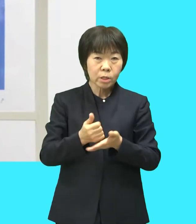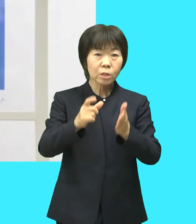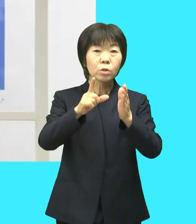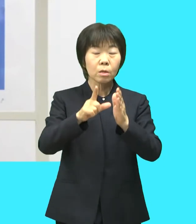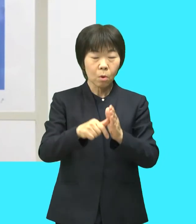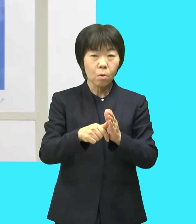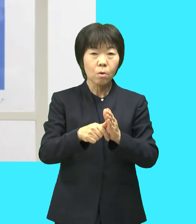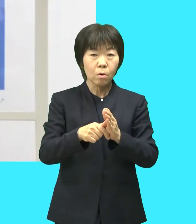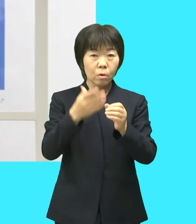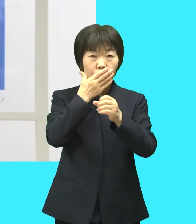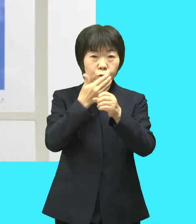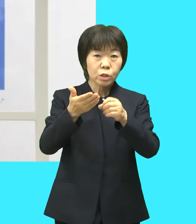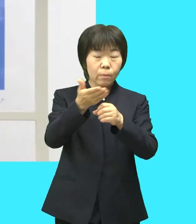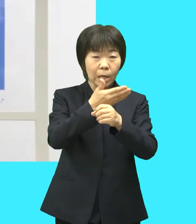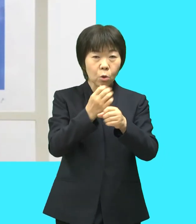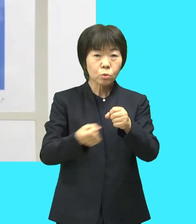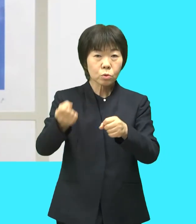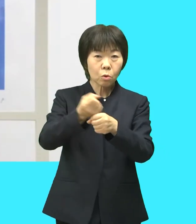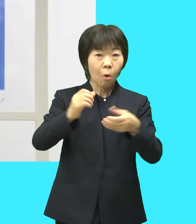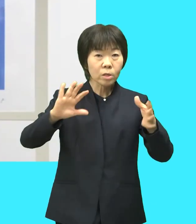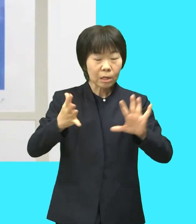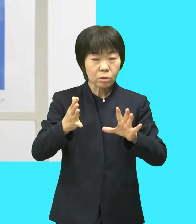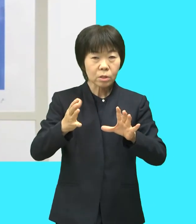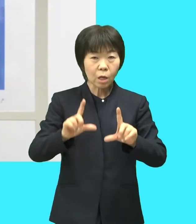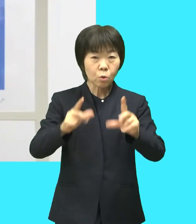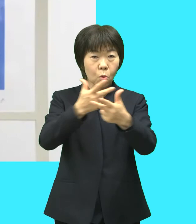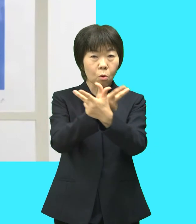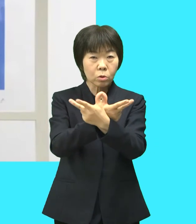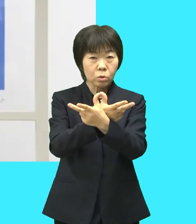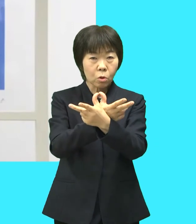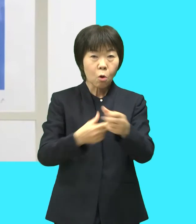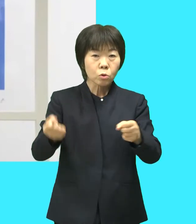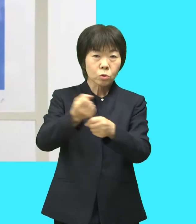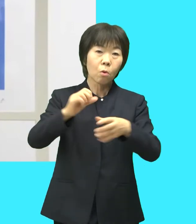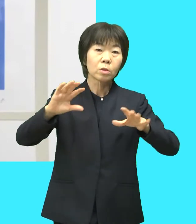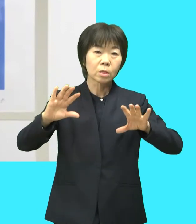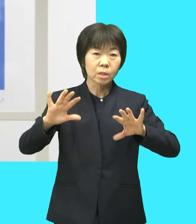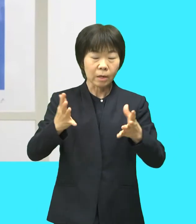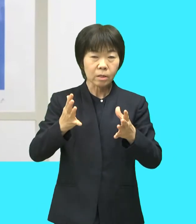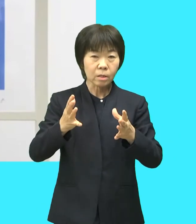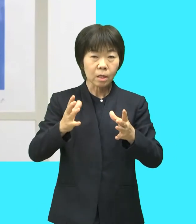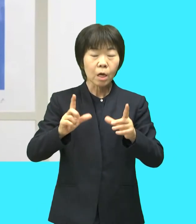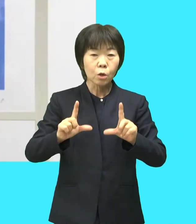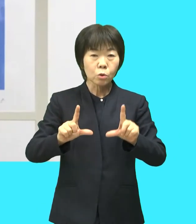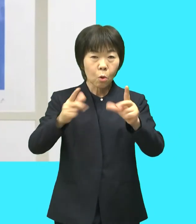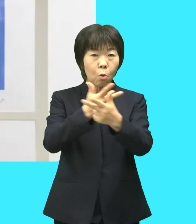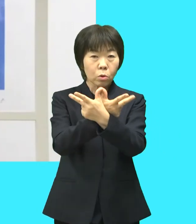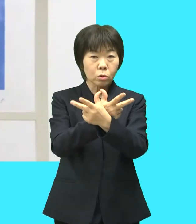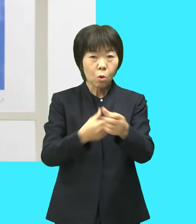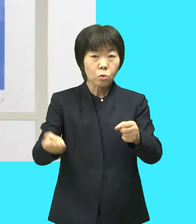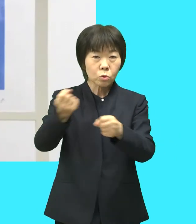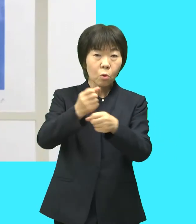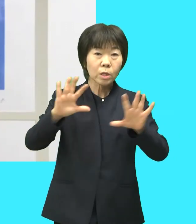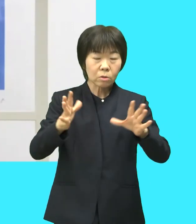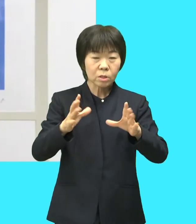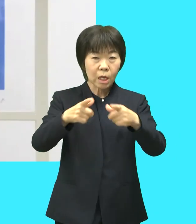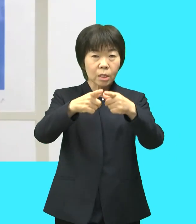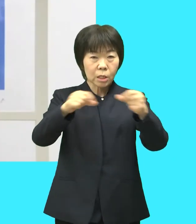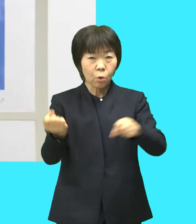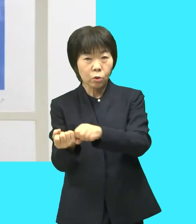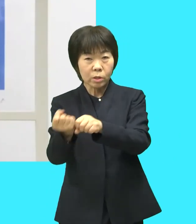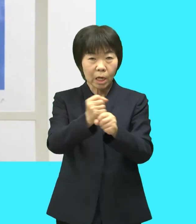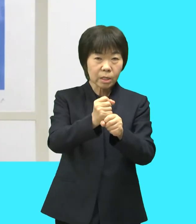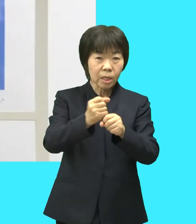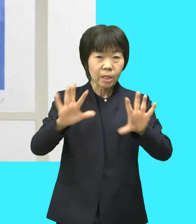時も、福島の復興なくして東北の復興なし、東北の復興なくして日本の